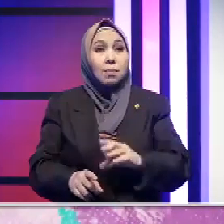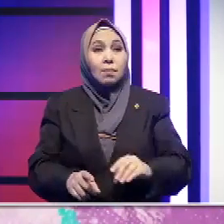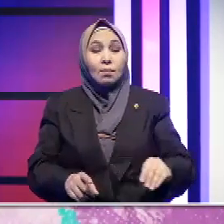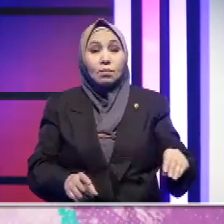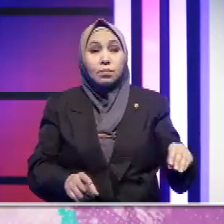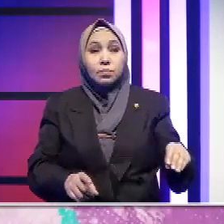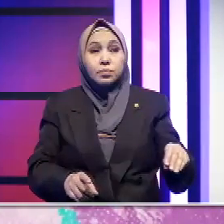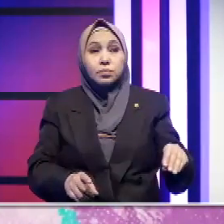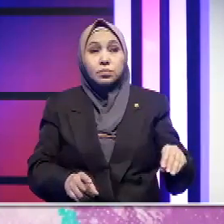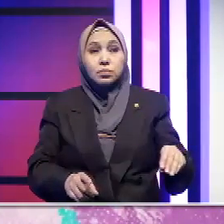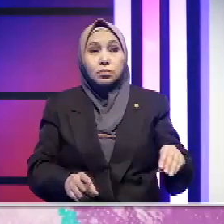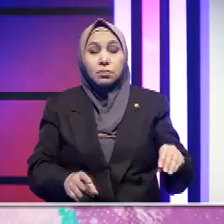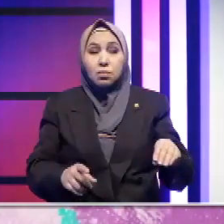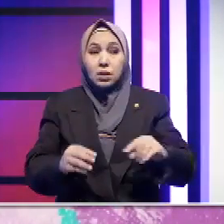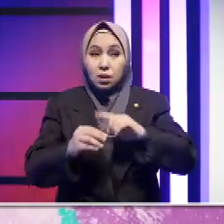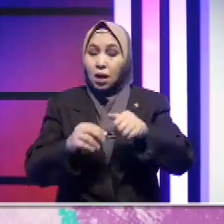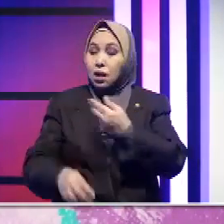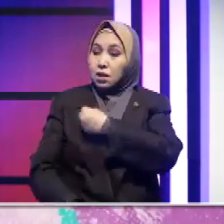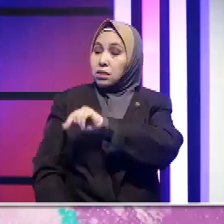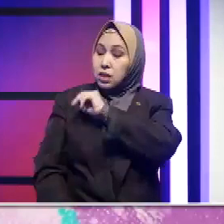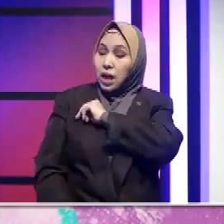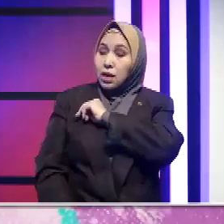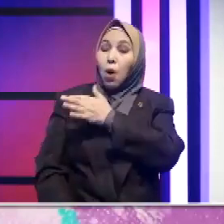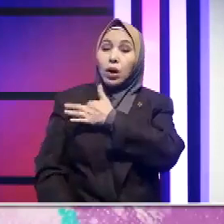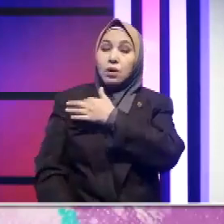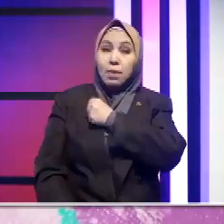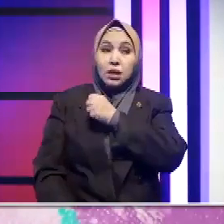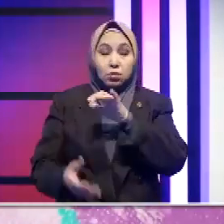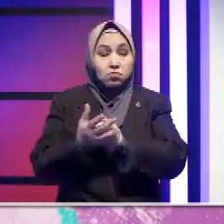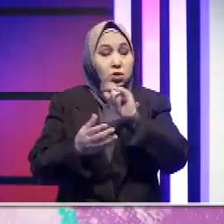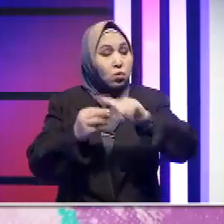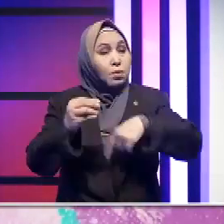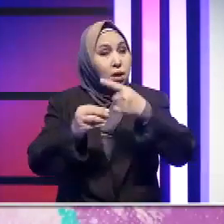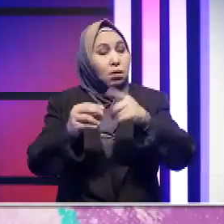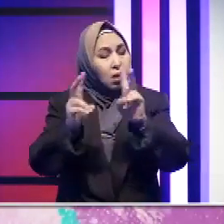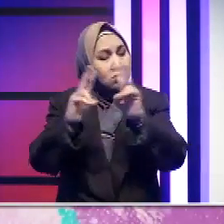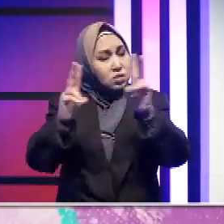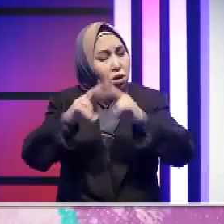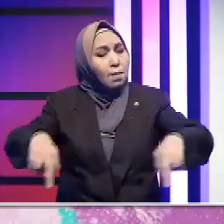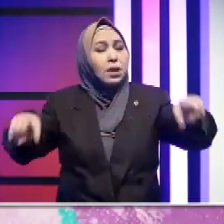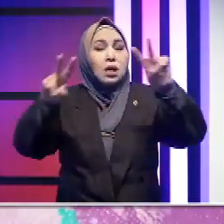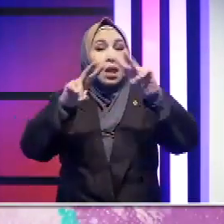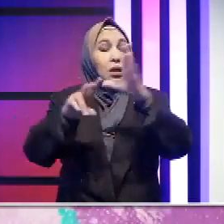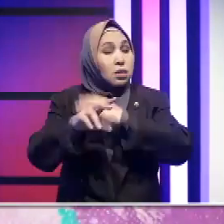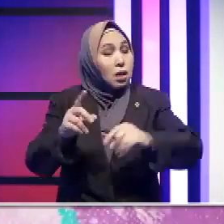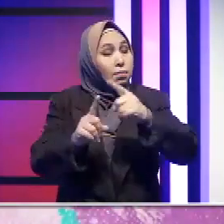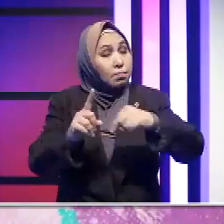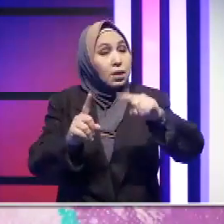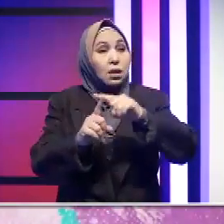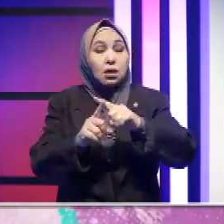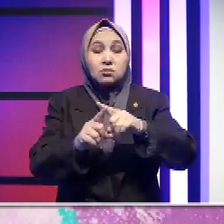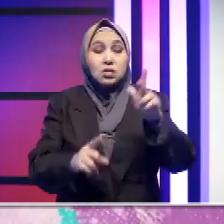bye bye tadi tentang Nia ataupun Iman jadi itu ia adalah satu pekade yang amat berharga dan film